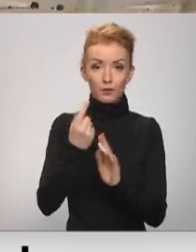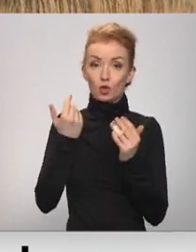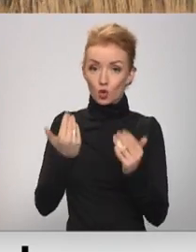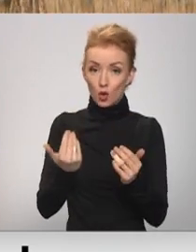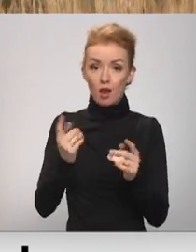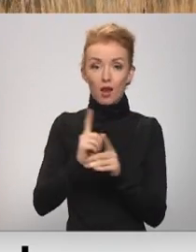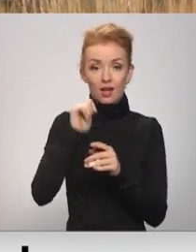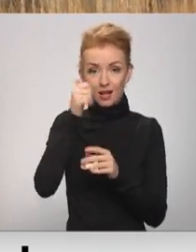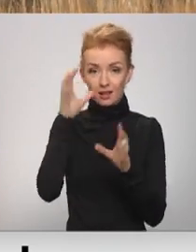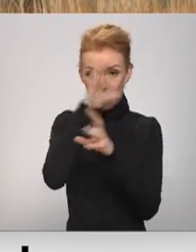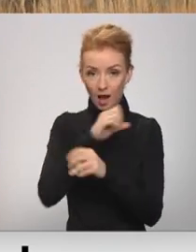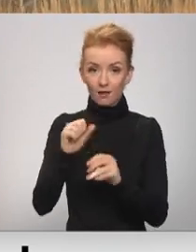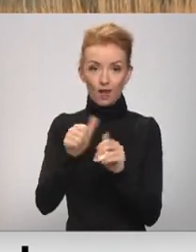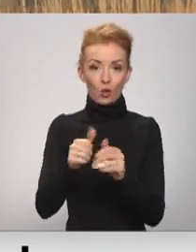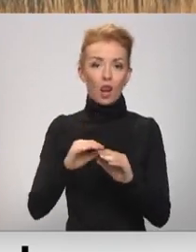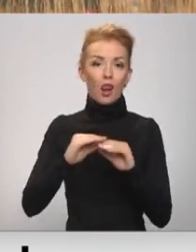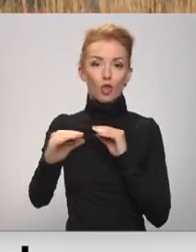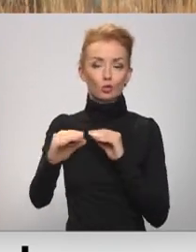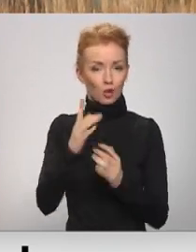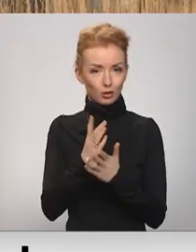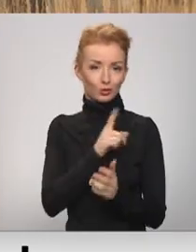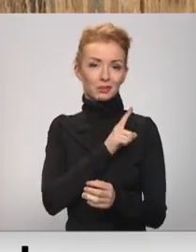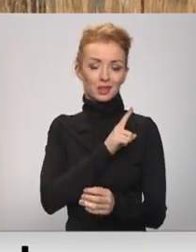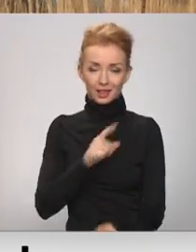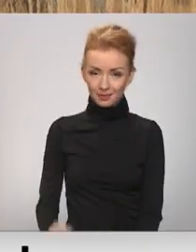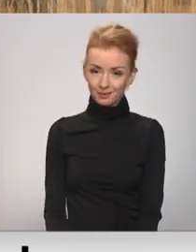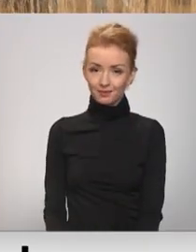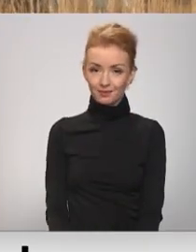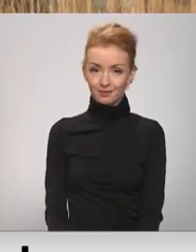un naktī veidosies aplidojums. Dāvids Frenfelds, Aigars Kovaļevskis, Latvijas televīzija.